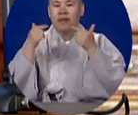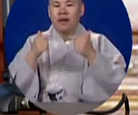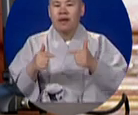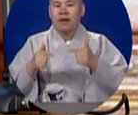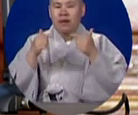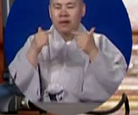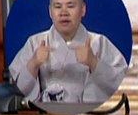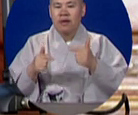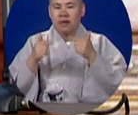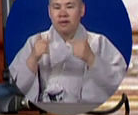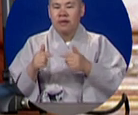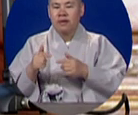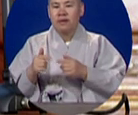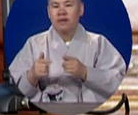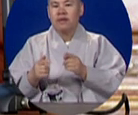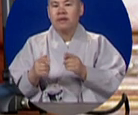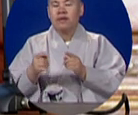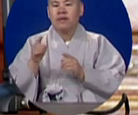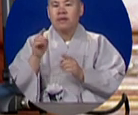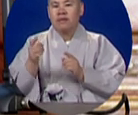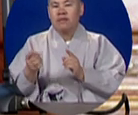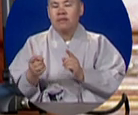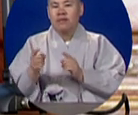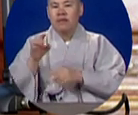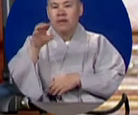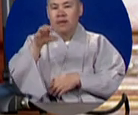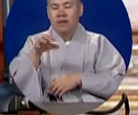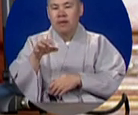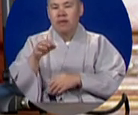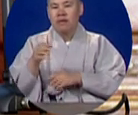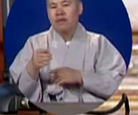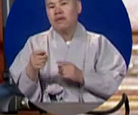대상을 향해서 나아가는 성질이 있습니다